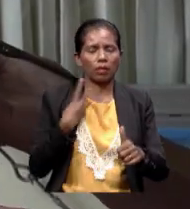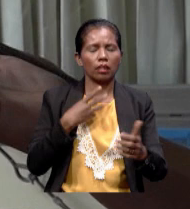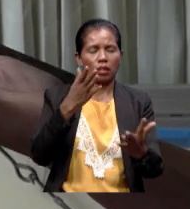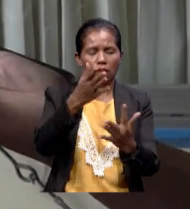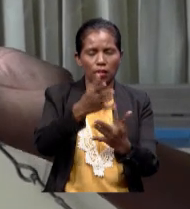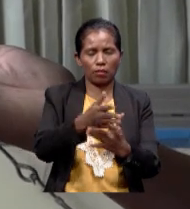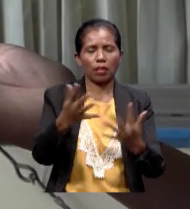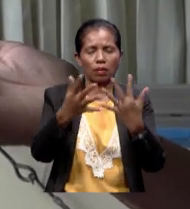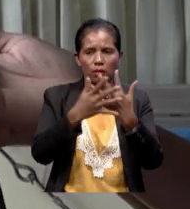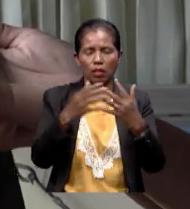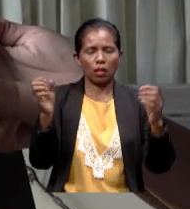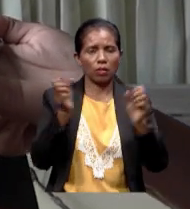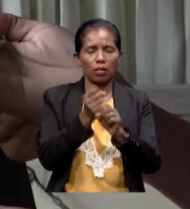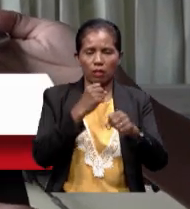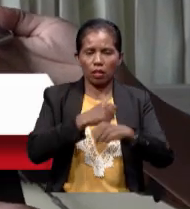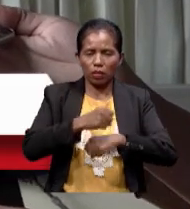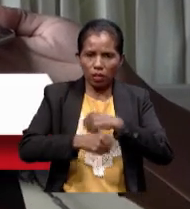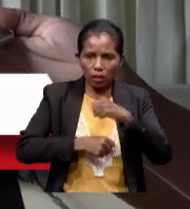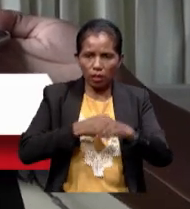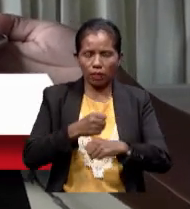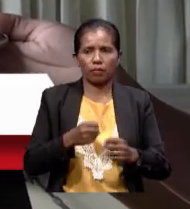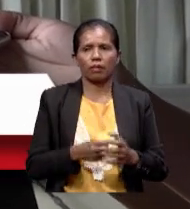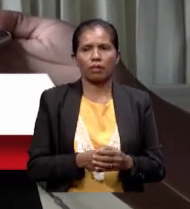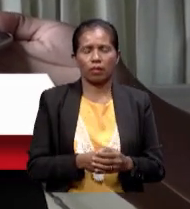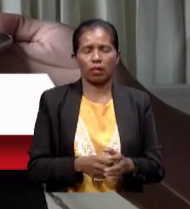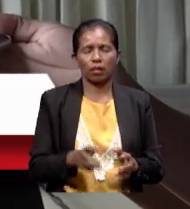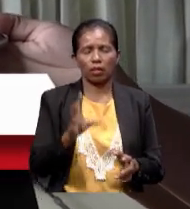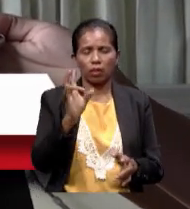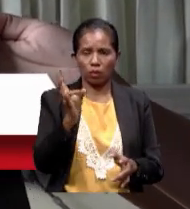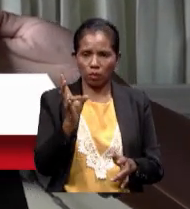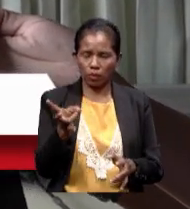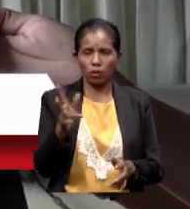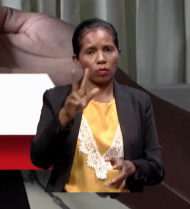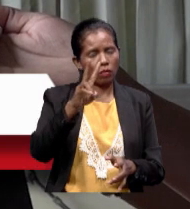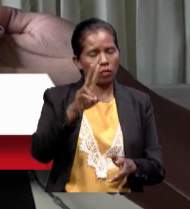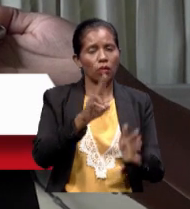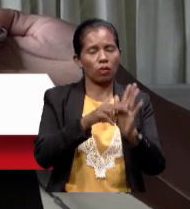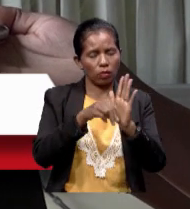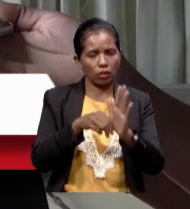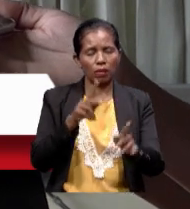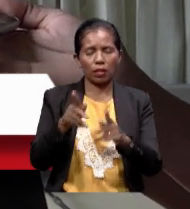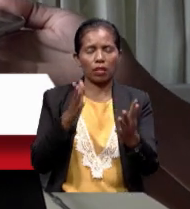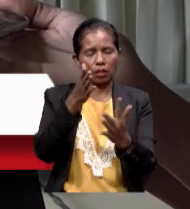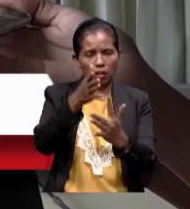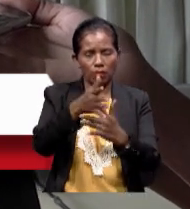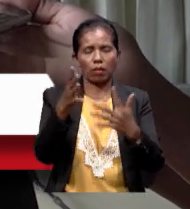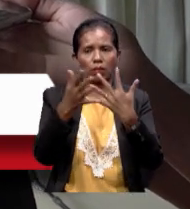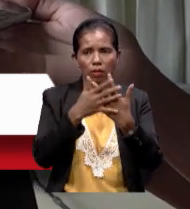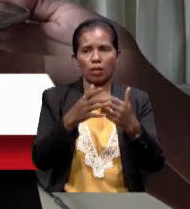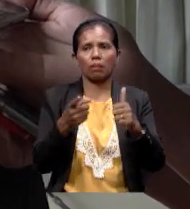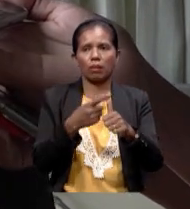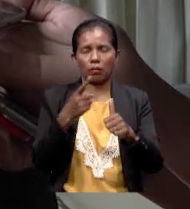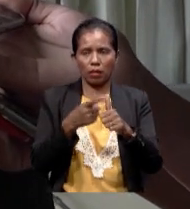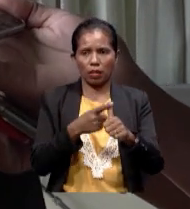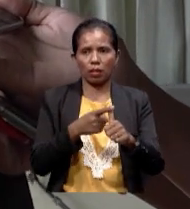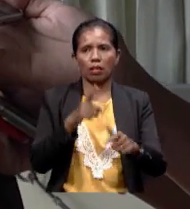lá os atu haluteros. Ia 72 horas, né, ema ne tama ia sela, primeiro, para ni